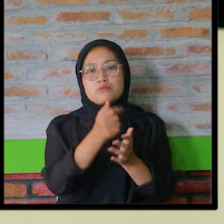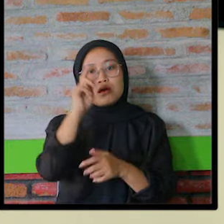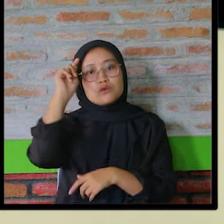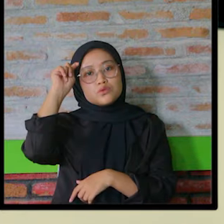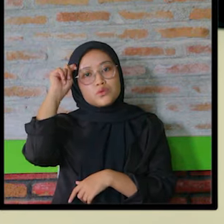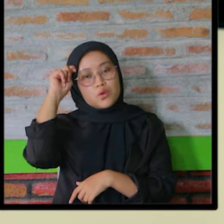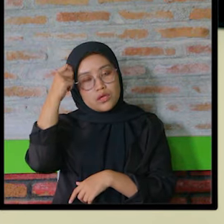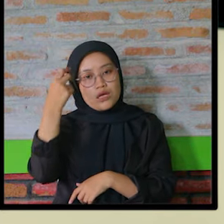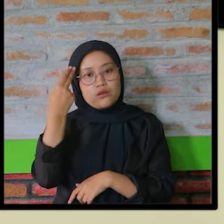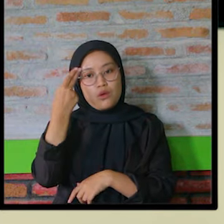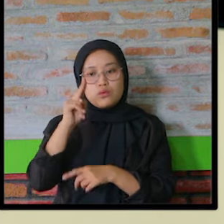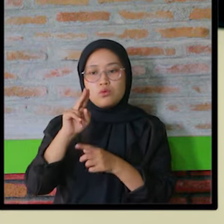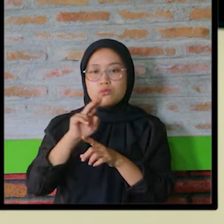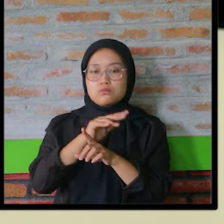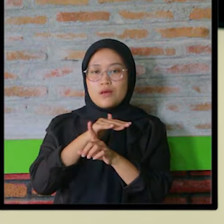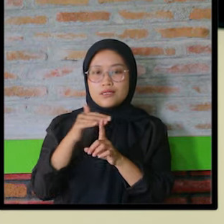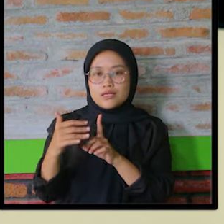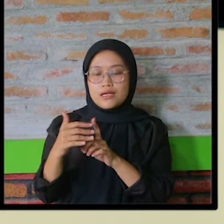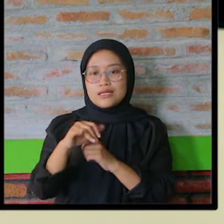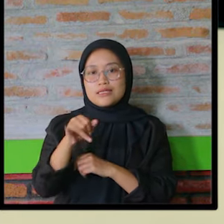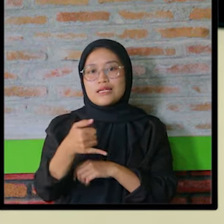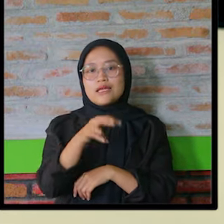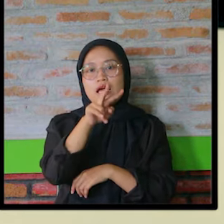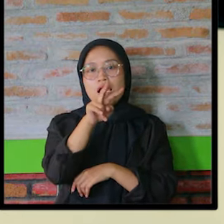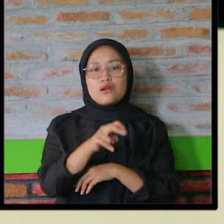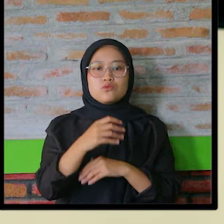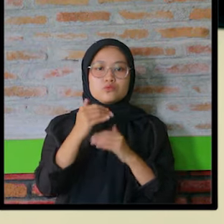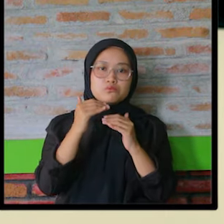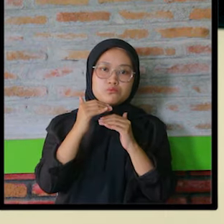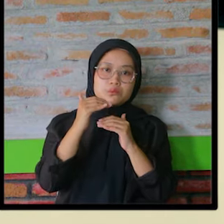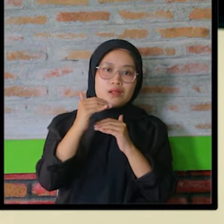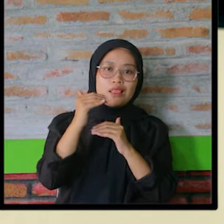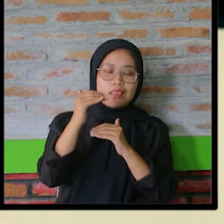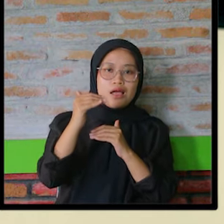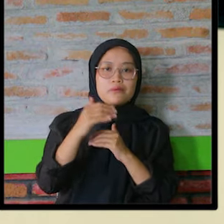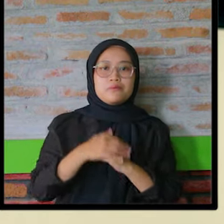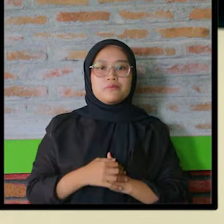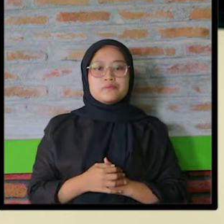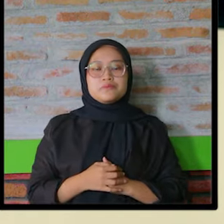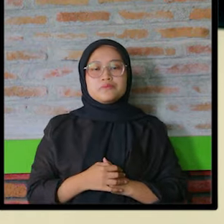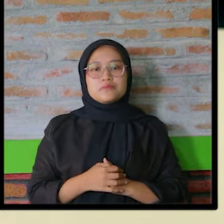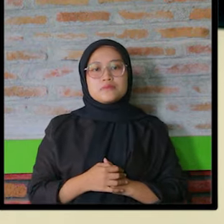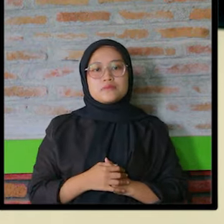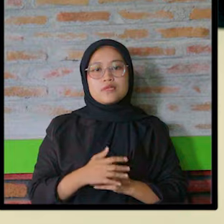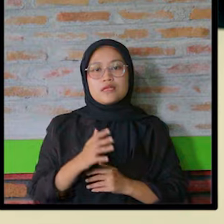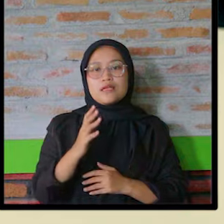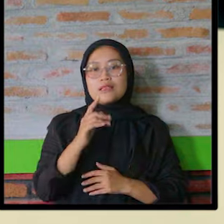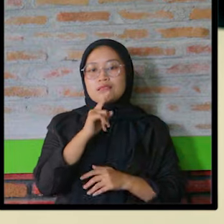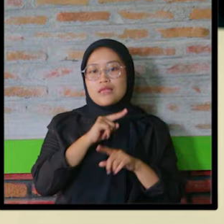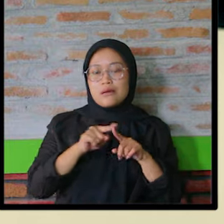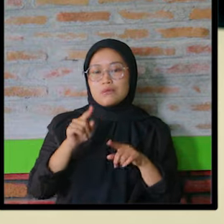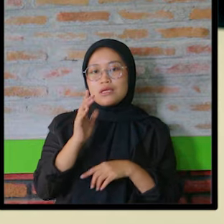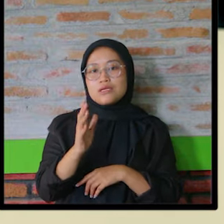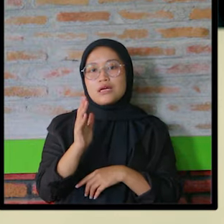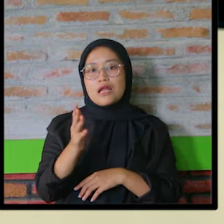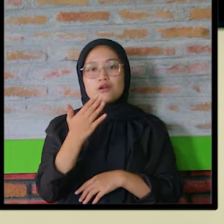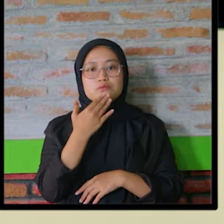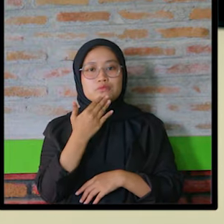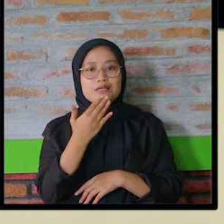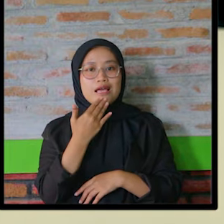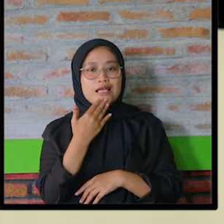ya bagi masyarakat ee bertahap Tapi tapi kalau biasa bergaul akan